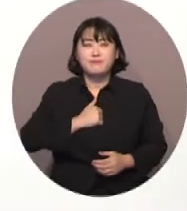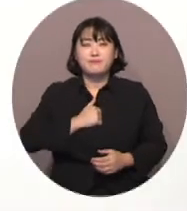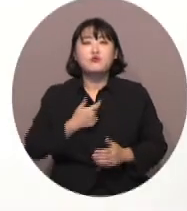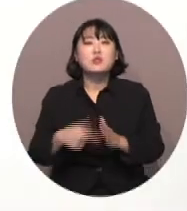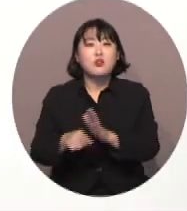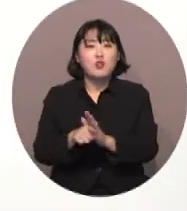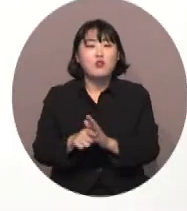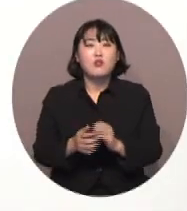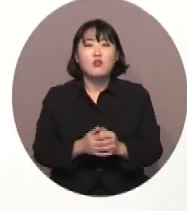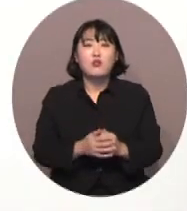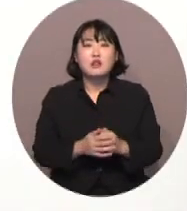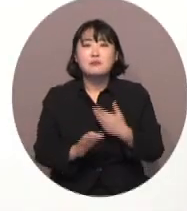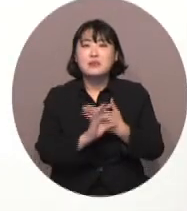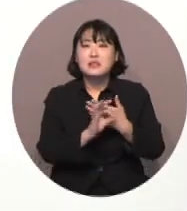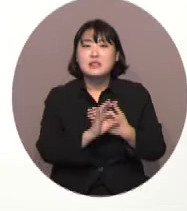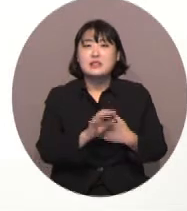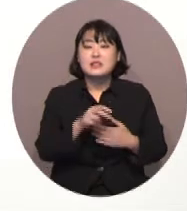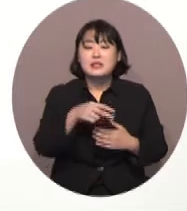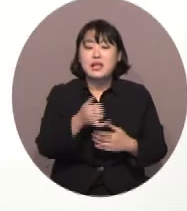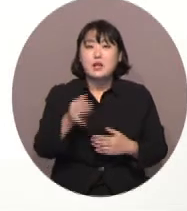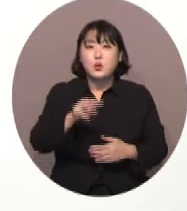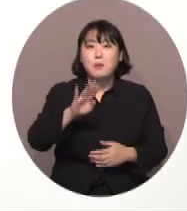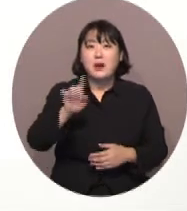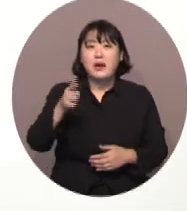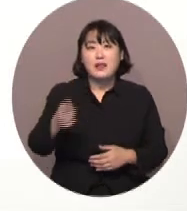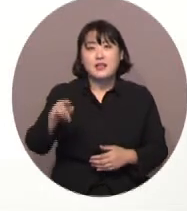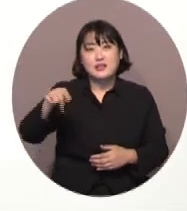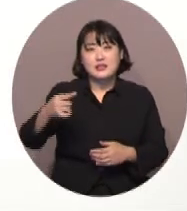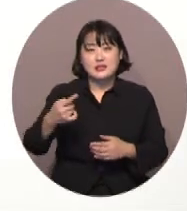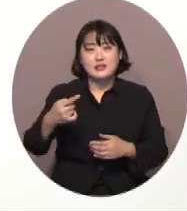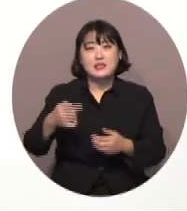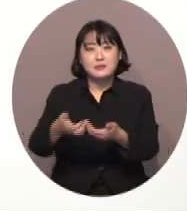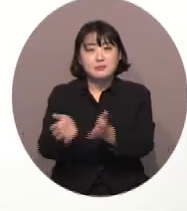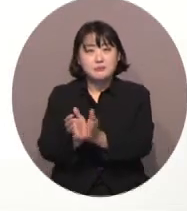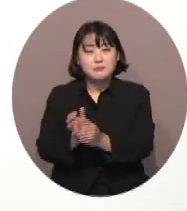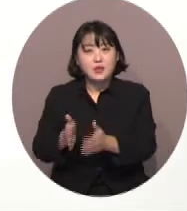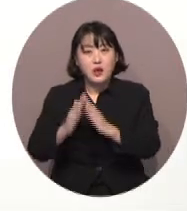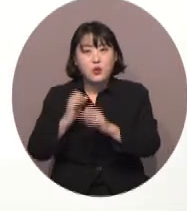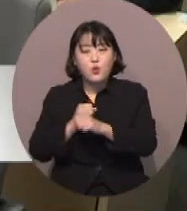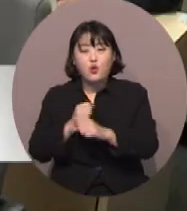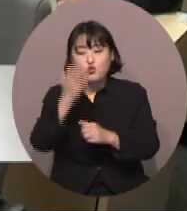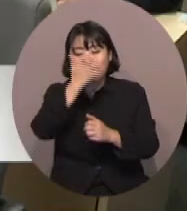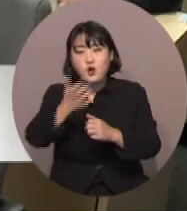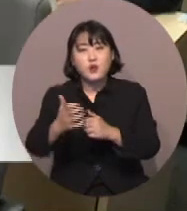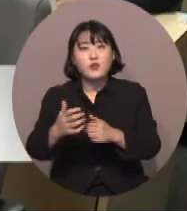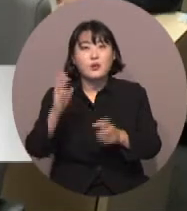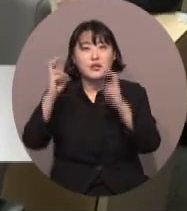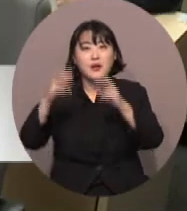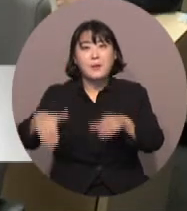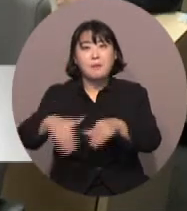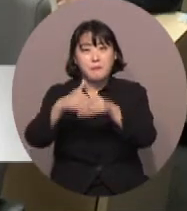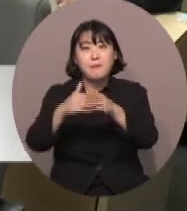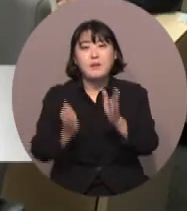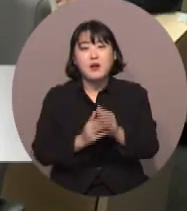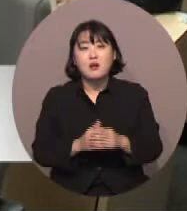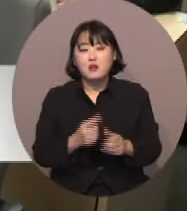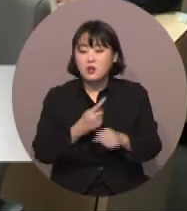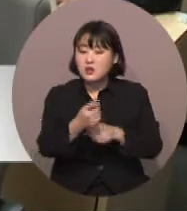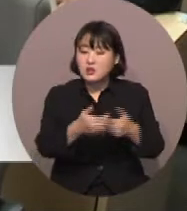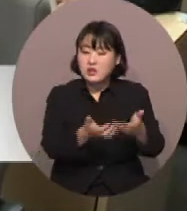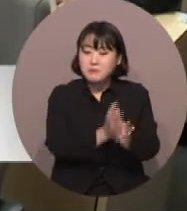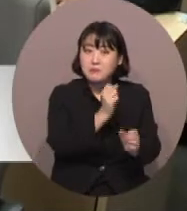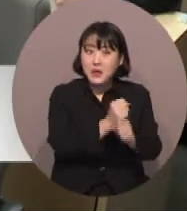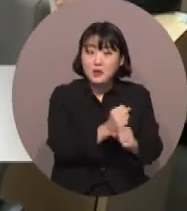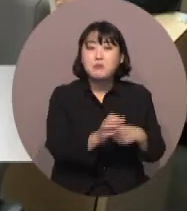위해 가칭 세종 바네스 fc를 창단하기로 하고 최근 후원업체와 협약을 맺었다며 내년에 팀이